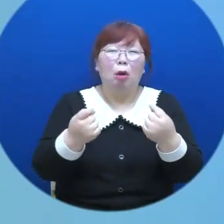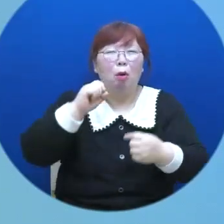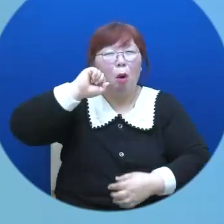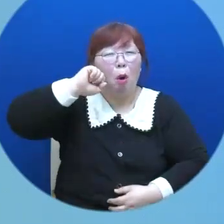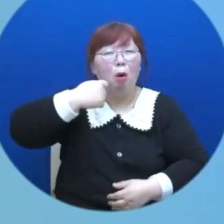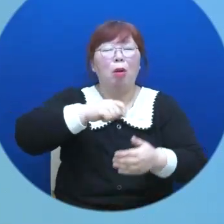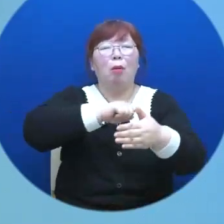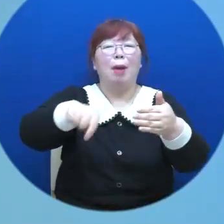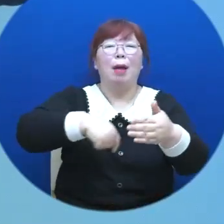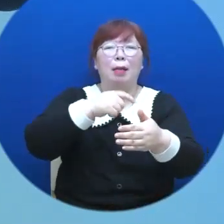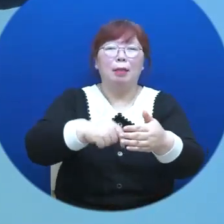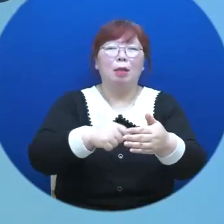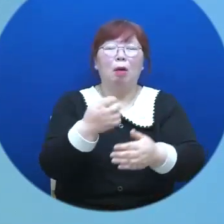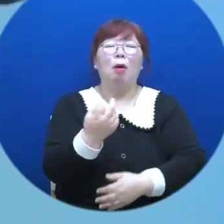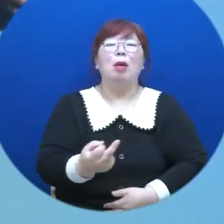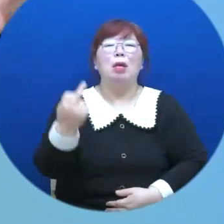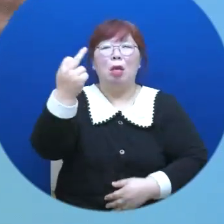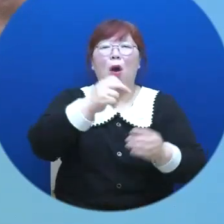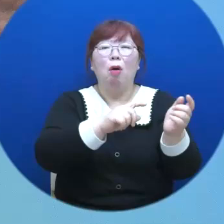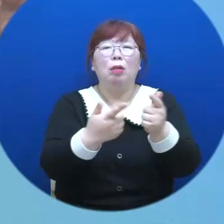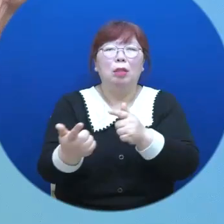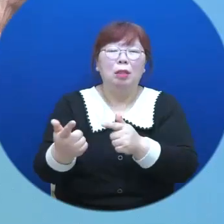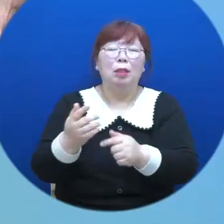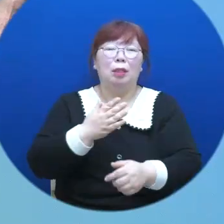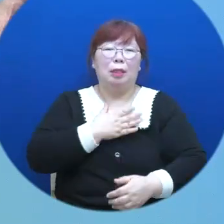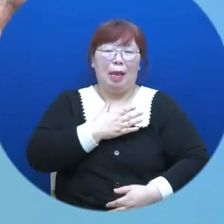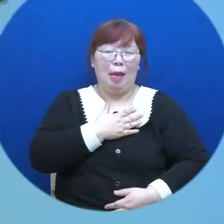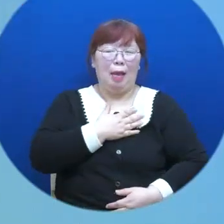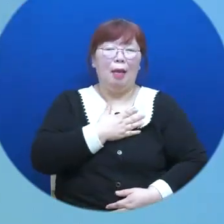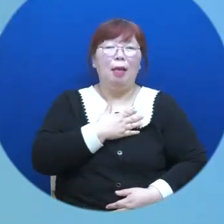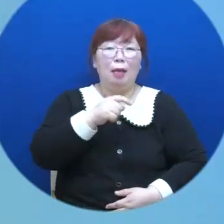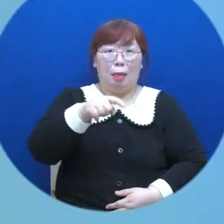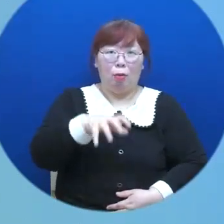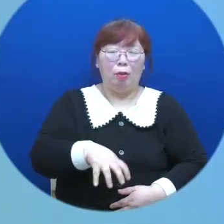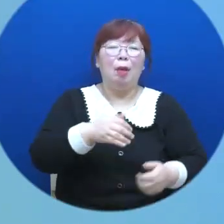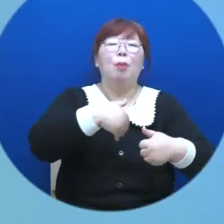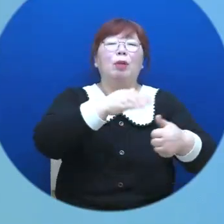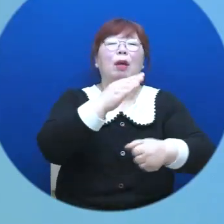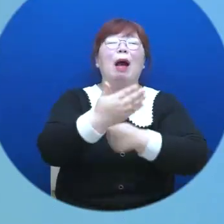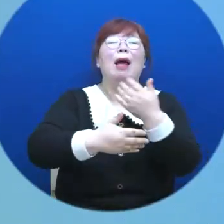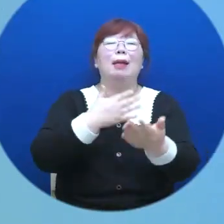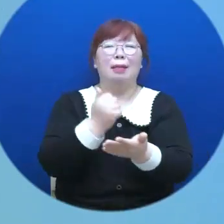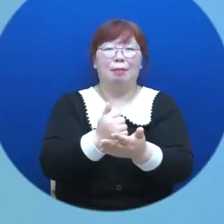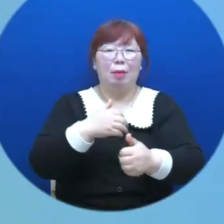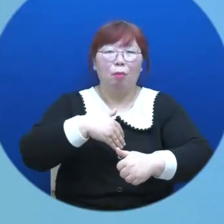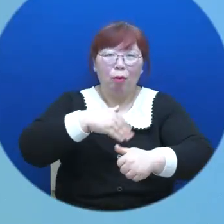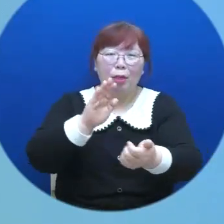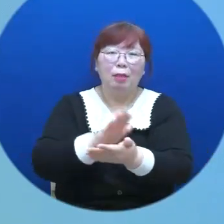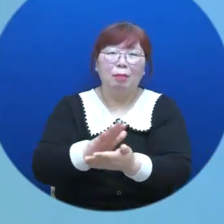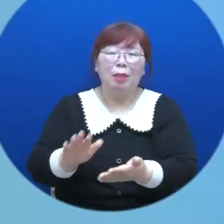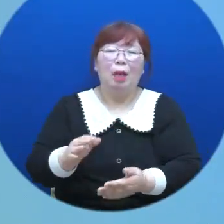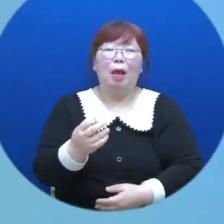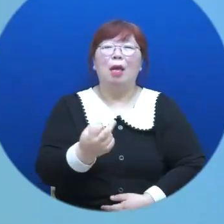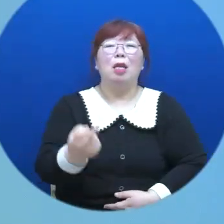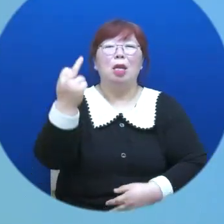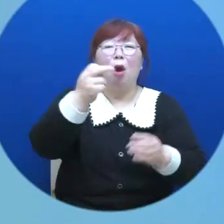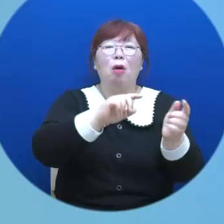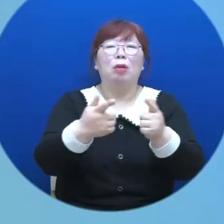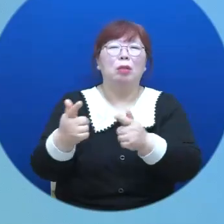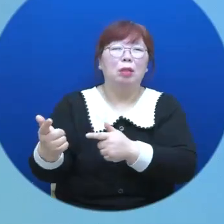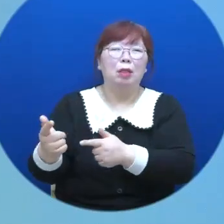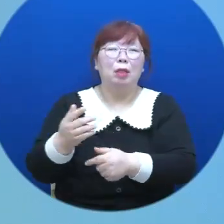속에서 형님들에게 나를 이곳에 보낸 것 하나님이 보냈어요. 형님들이